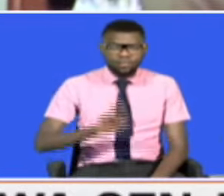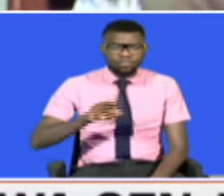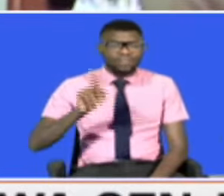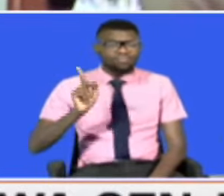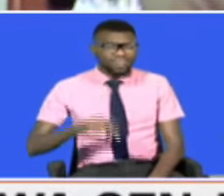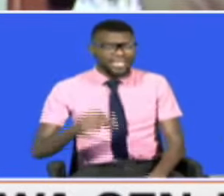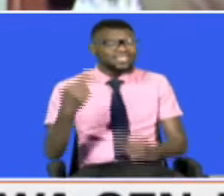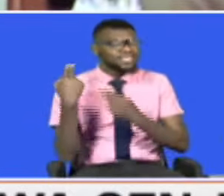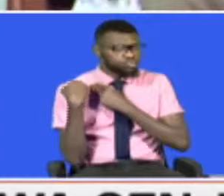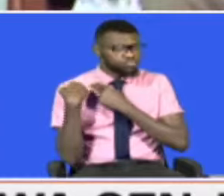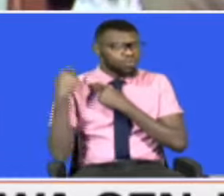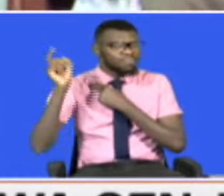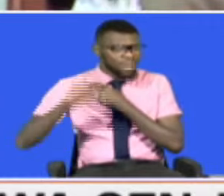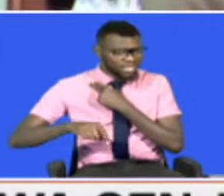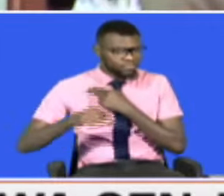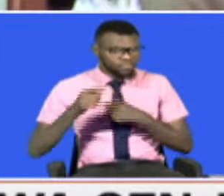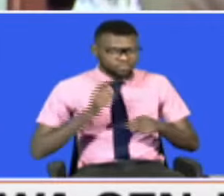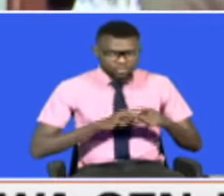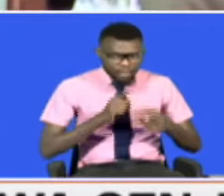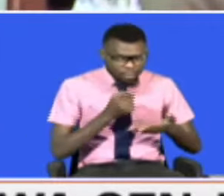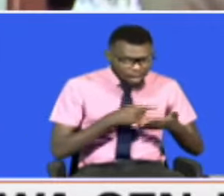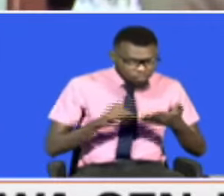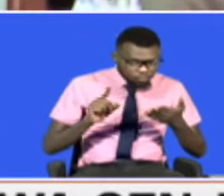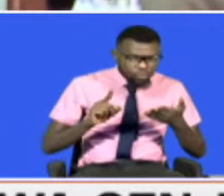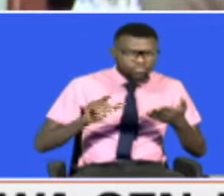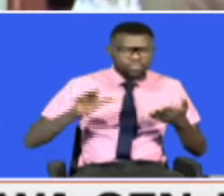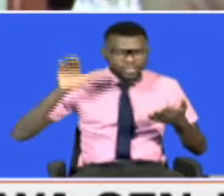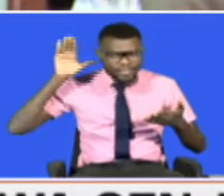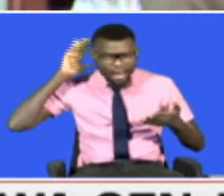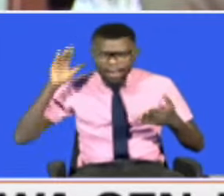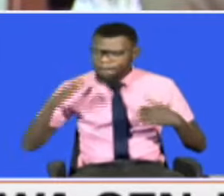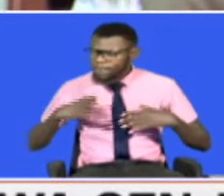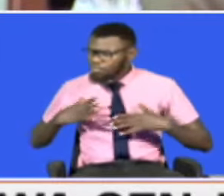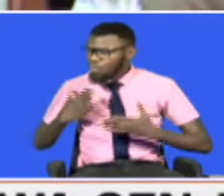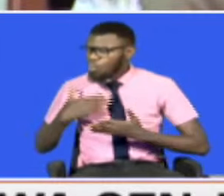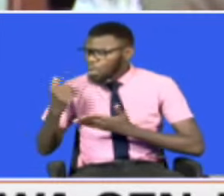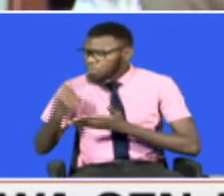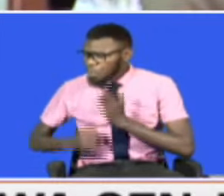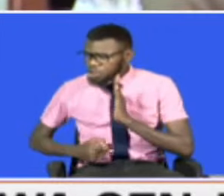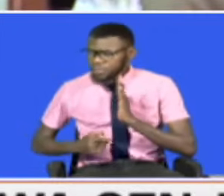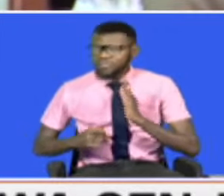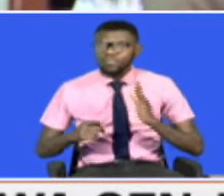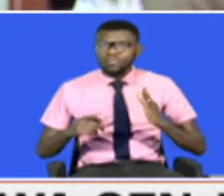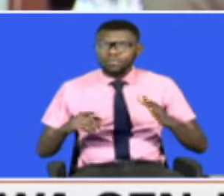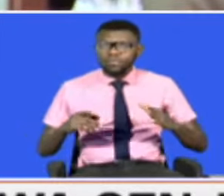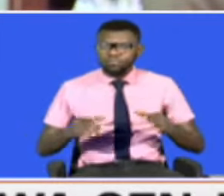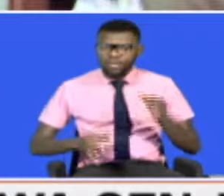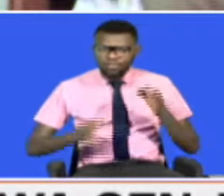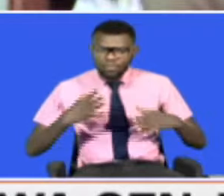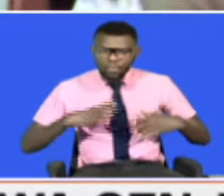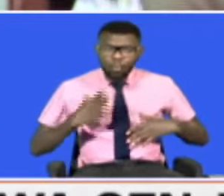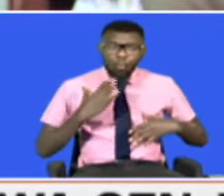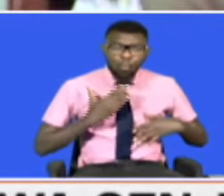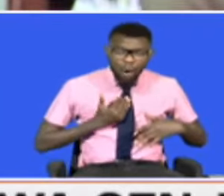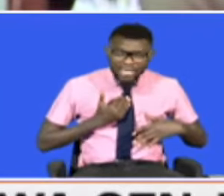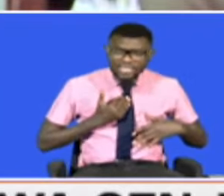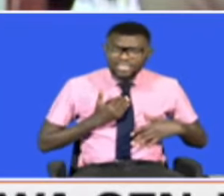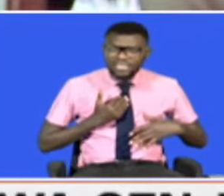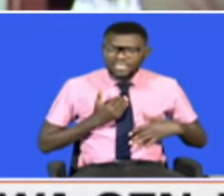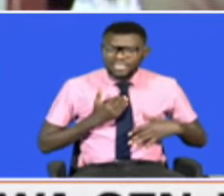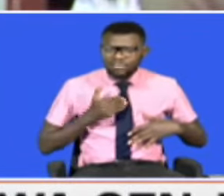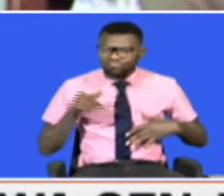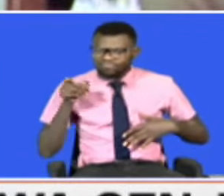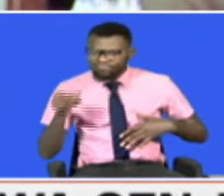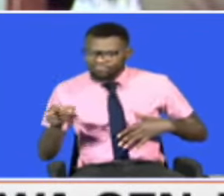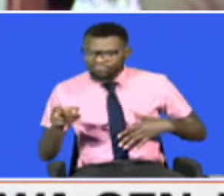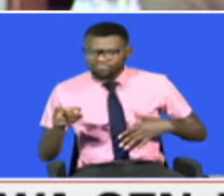yule waziri wasikize raia kwanza. Si mambo ndio hayo? Raia wakisema hivi, musitake tuende